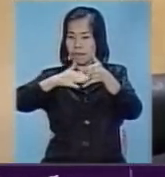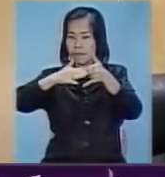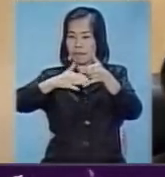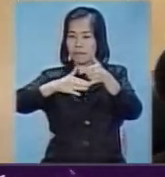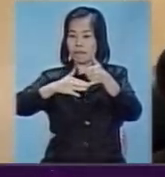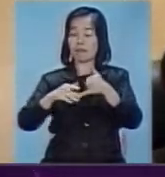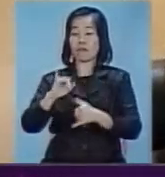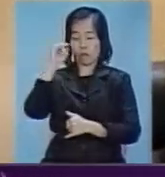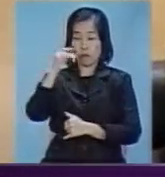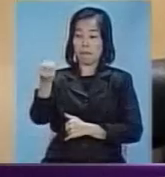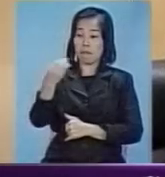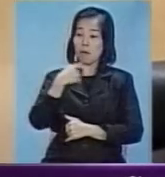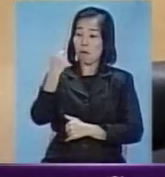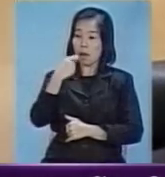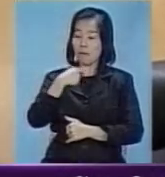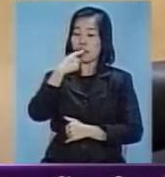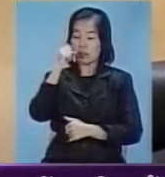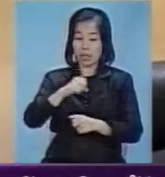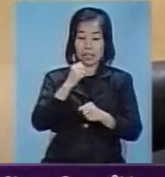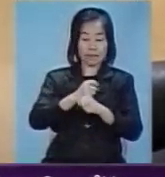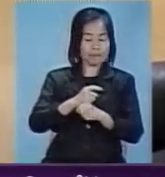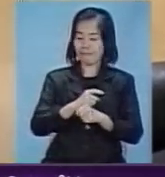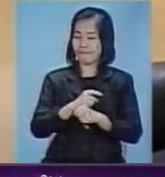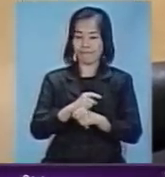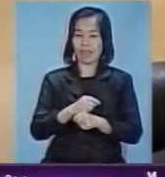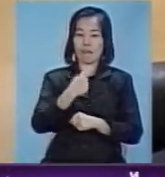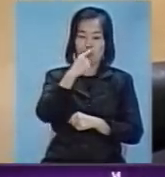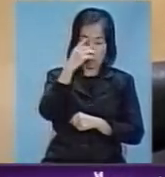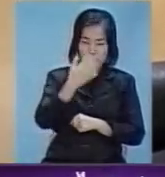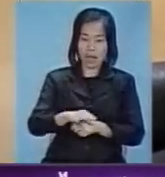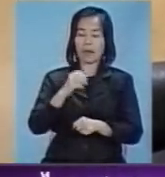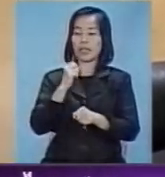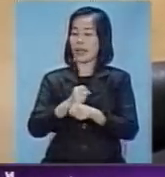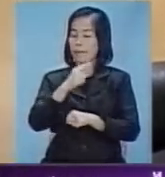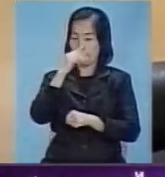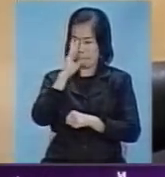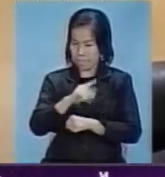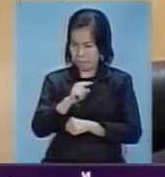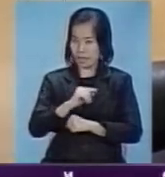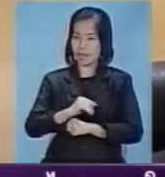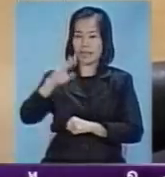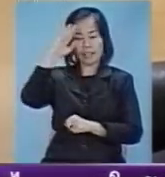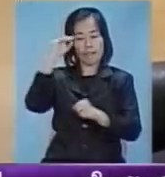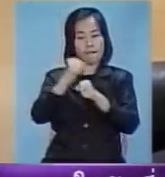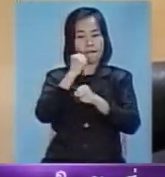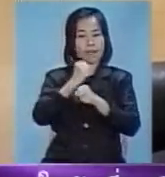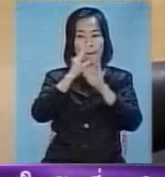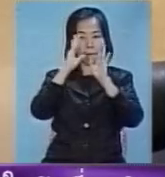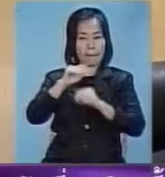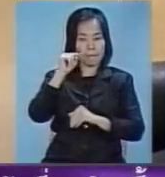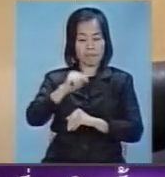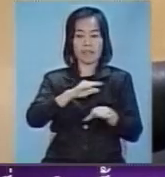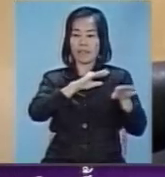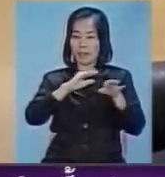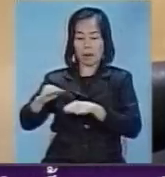ที่คุพายจตมาต่อวาผมว่า พูดอย่างทำอยาง ไม่ใช่ครับสั่งอย่างนี้ แล้เจาหนาทก็ฝึกซ้อมวอย่นี้แล้วก็